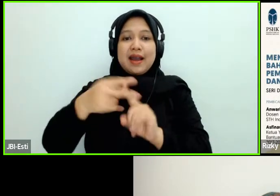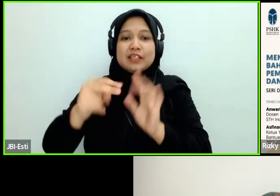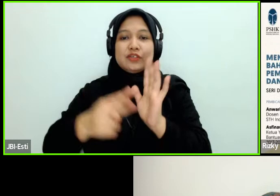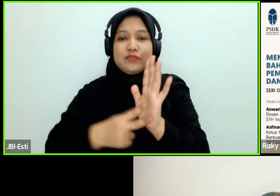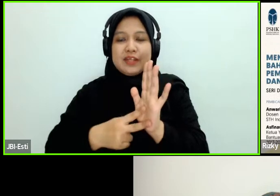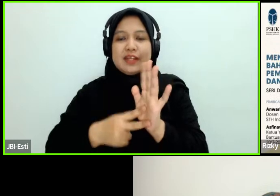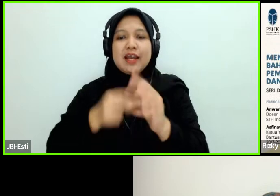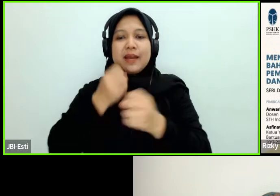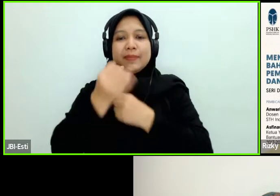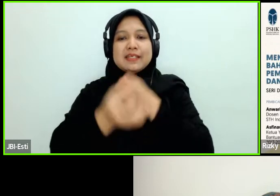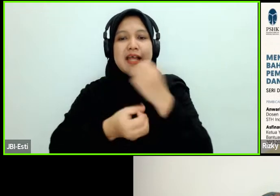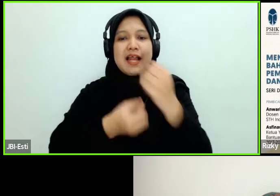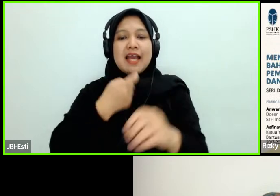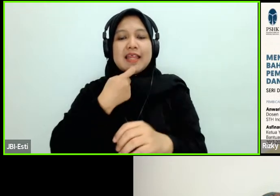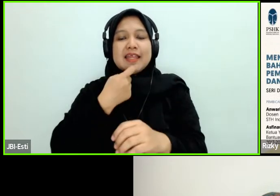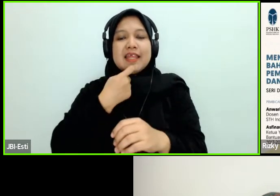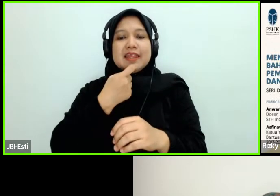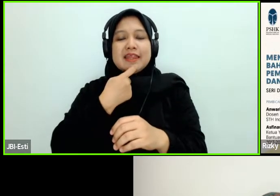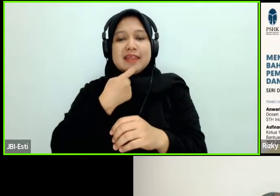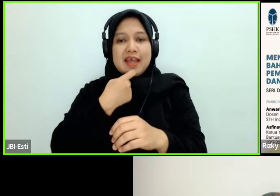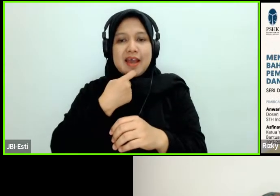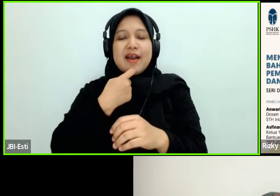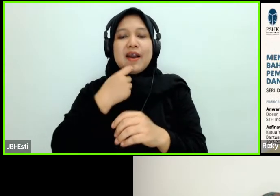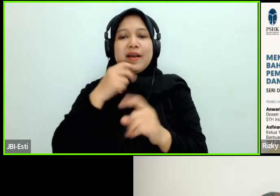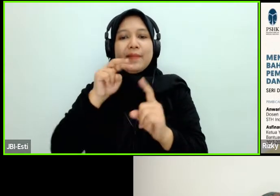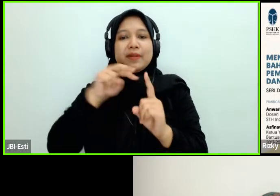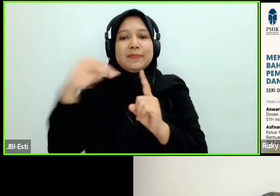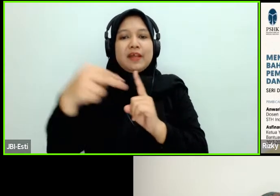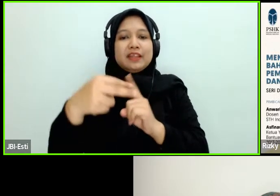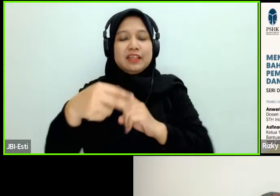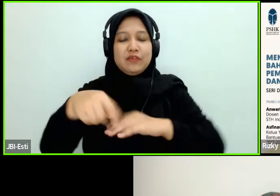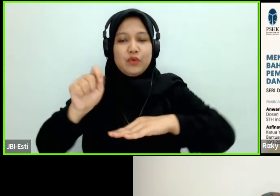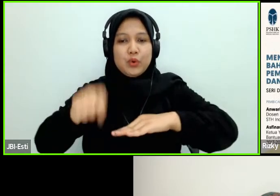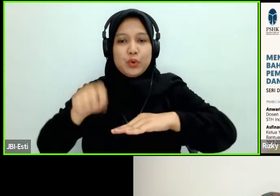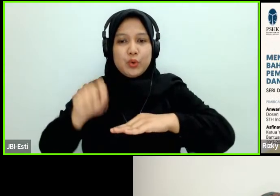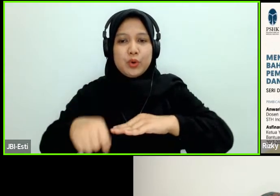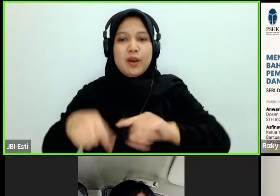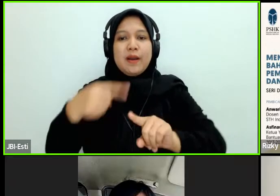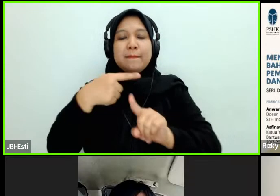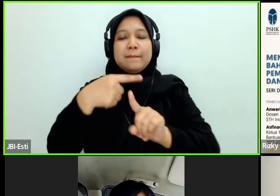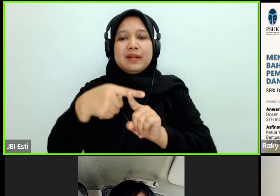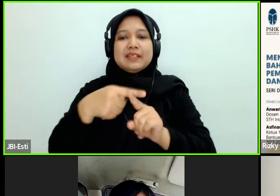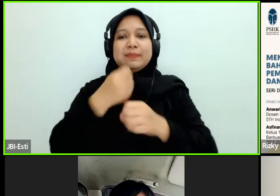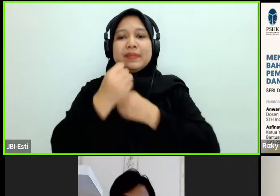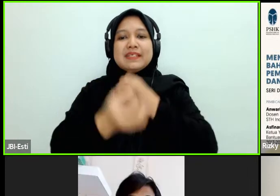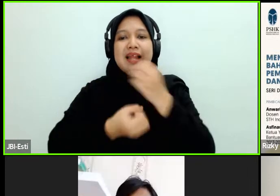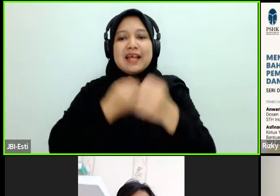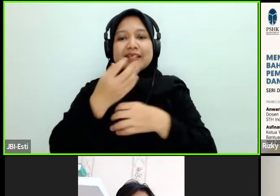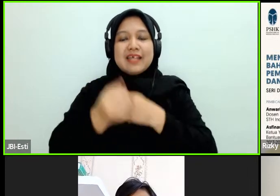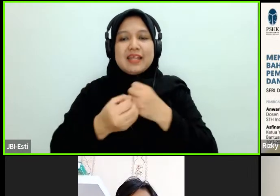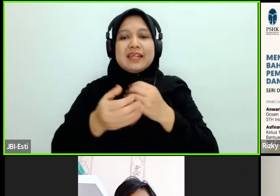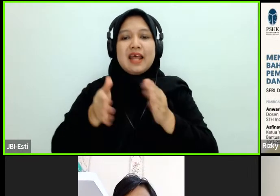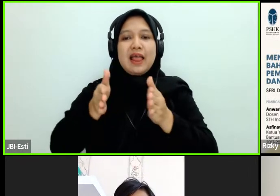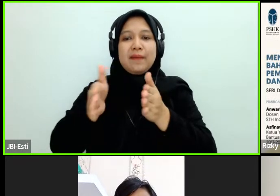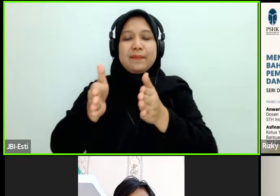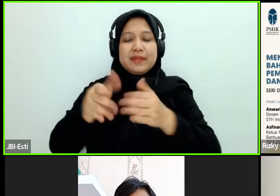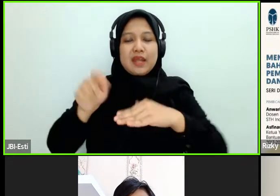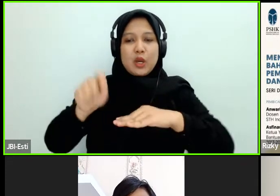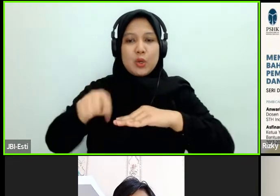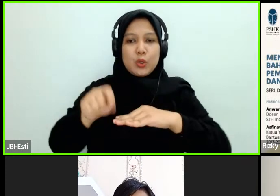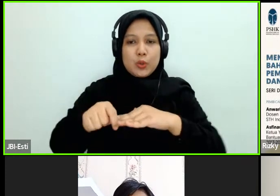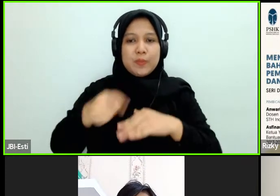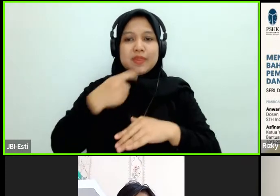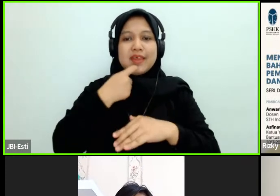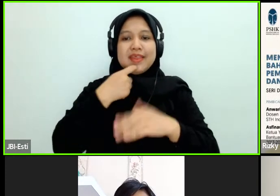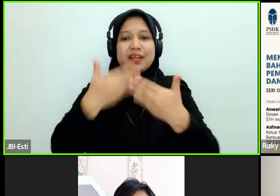hukum tafsir negara terhadap peraturan dan ancaman terhadap demokrasi seperti akan kepada Mbah